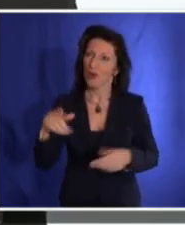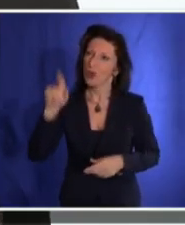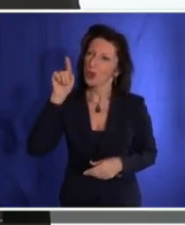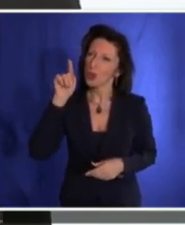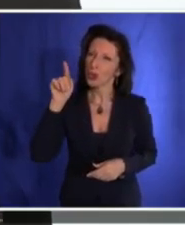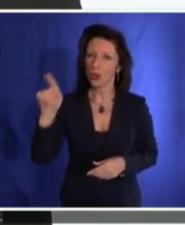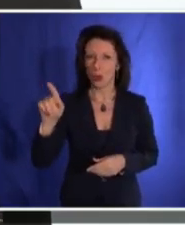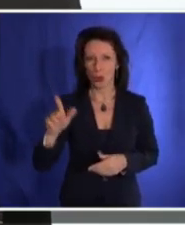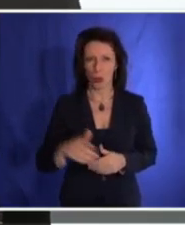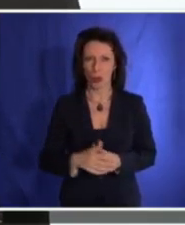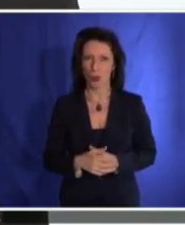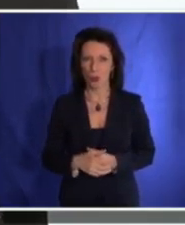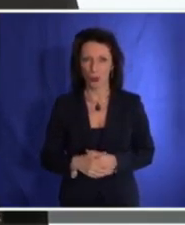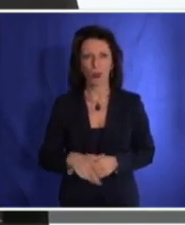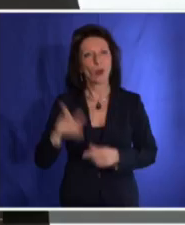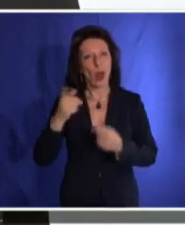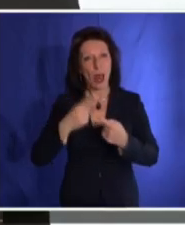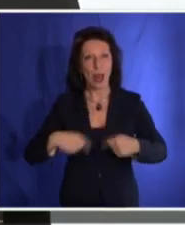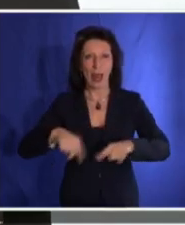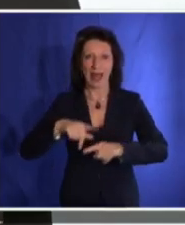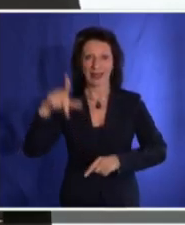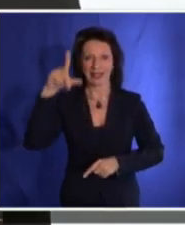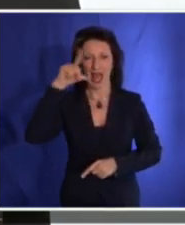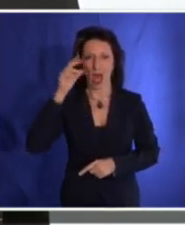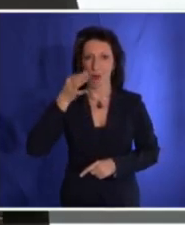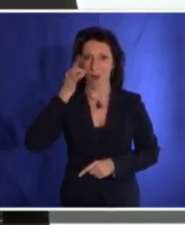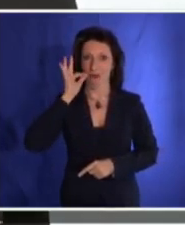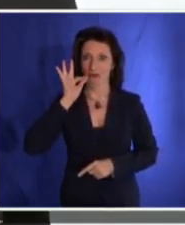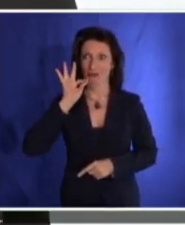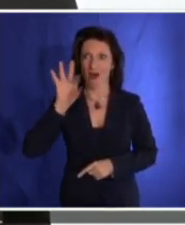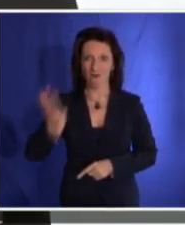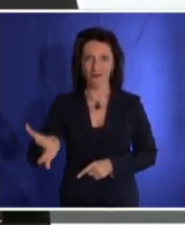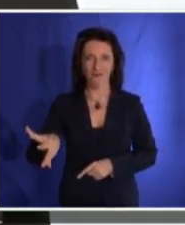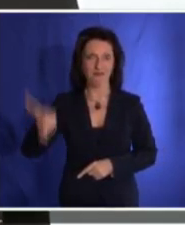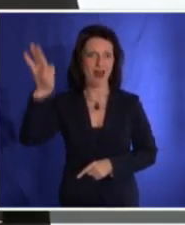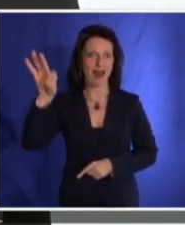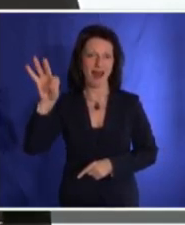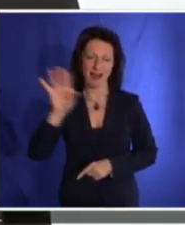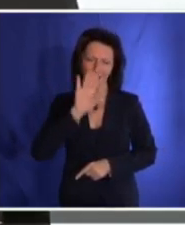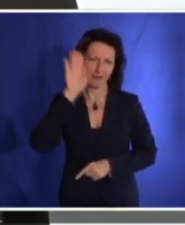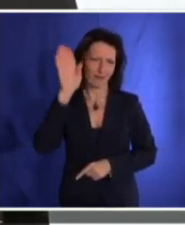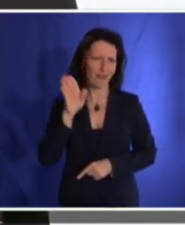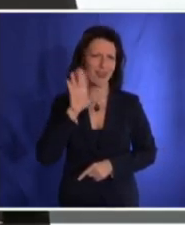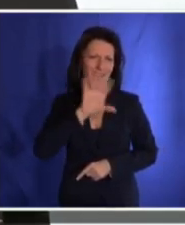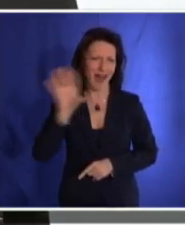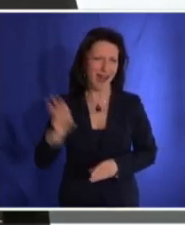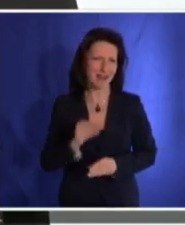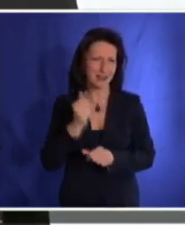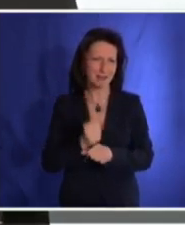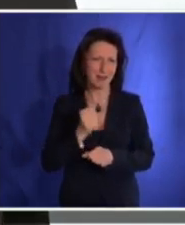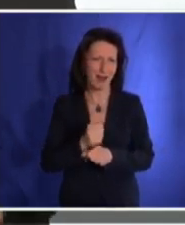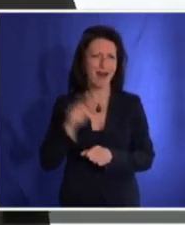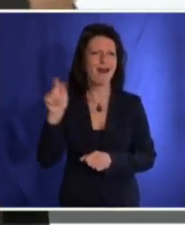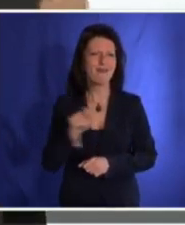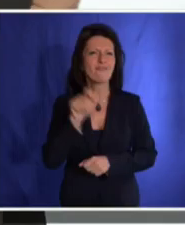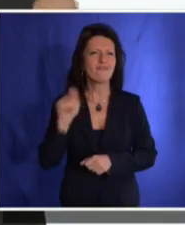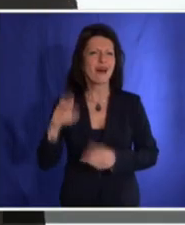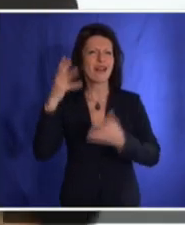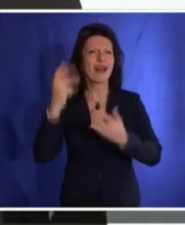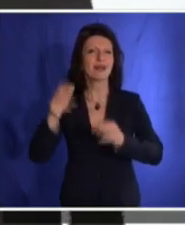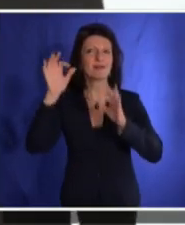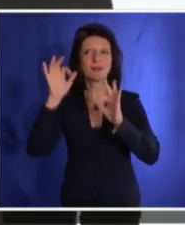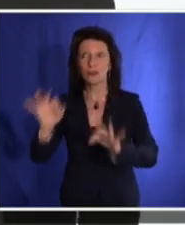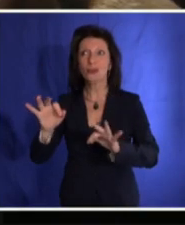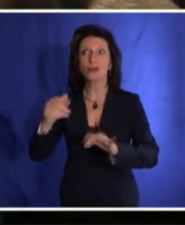großer Zustimmung zur Landeshauptfrau gewählt wirst und wir werden bis dahin alles tun, dass die Wahl gut ausgeht. Du hast unser Vertrauen. Alles